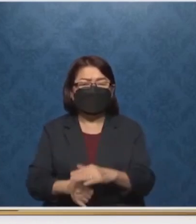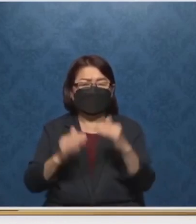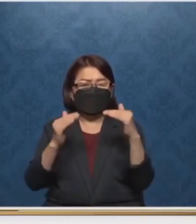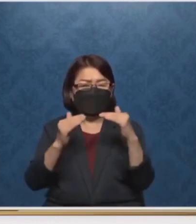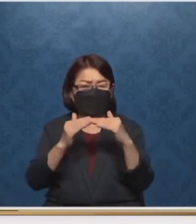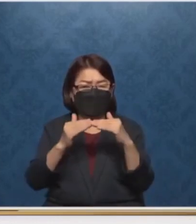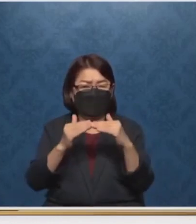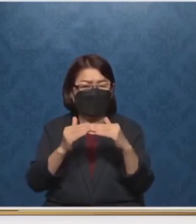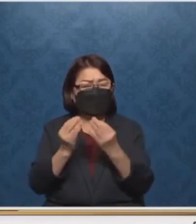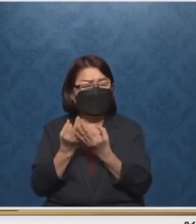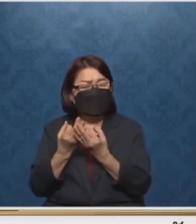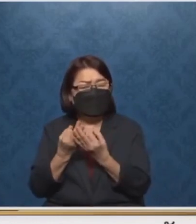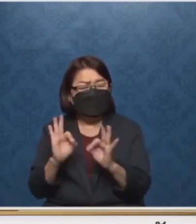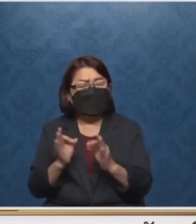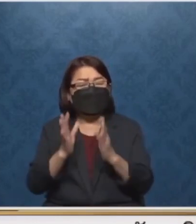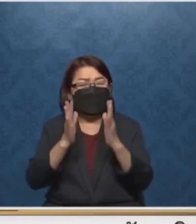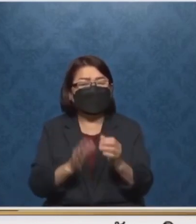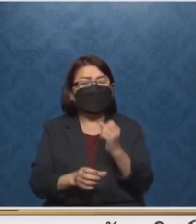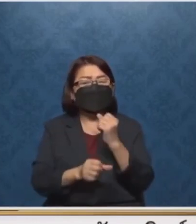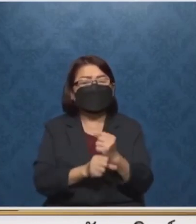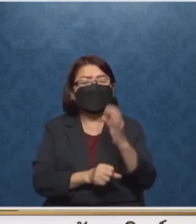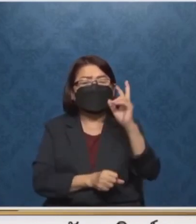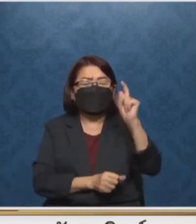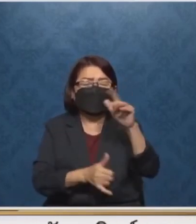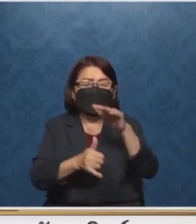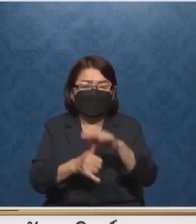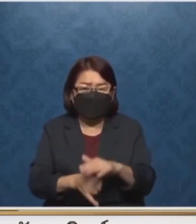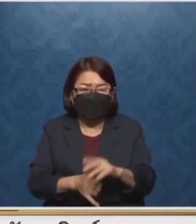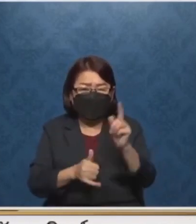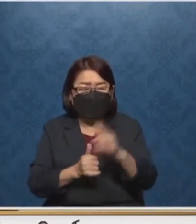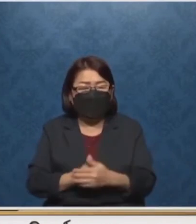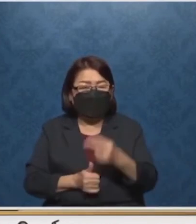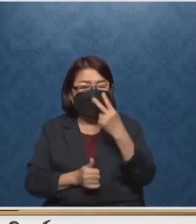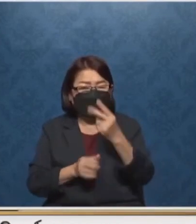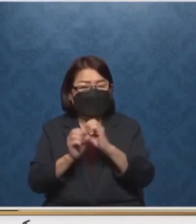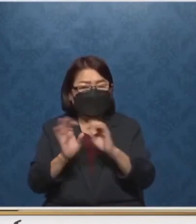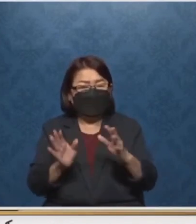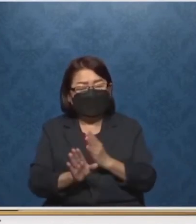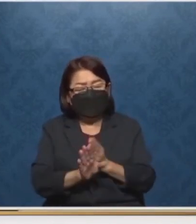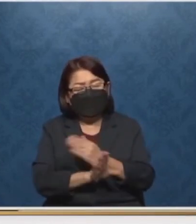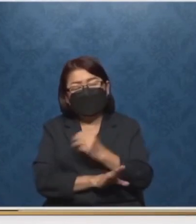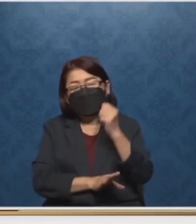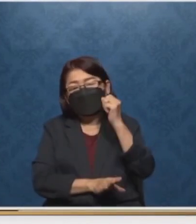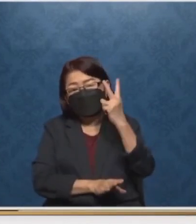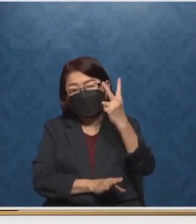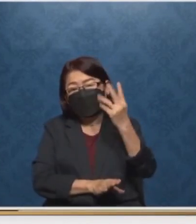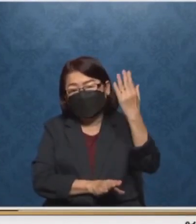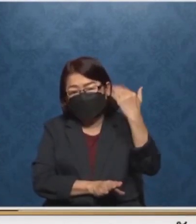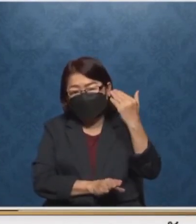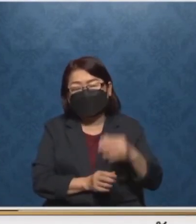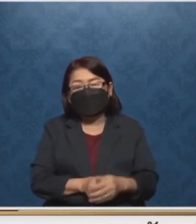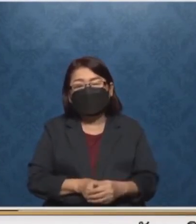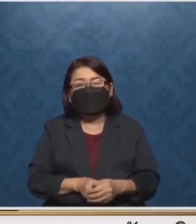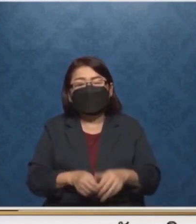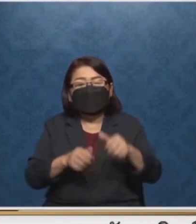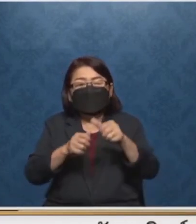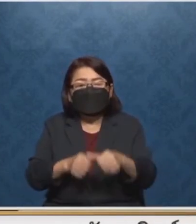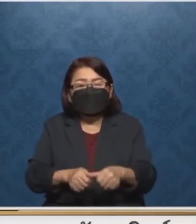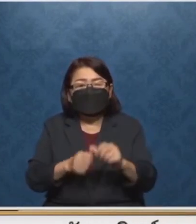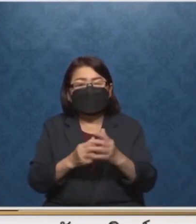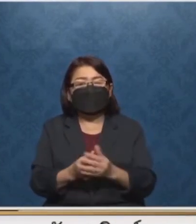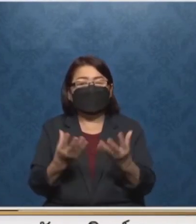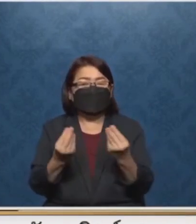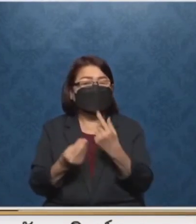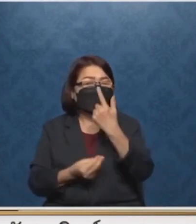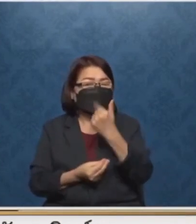ธิเสรีภาพของสื่อสารมวลชนเราจะเห็นได้ชัดเจนเมื่อ 2-3 วันที่แล้วนะคะที่สมรภูมิดินแดงที่มีคน